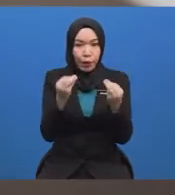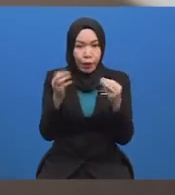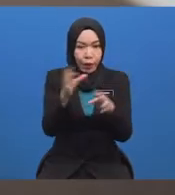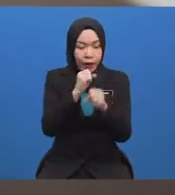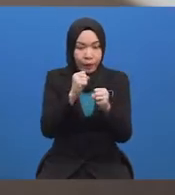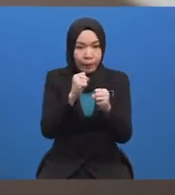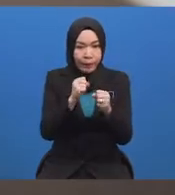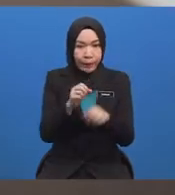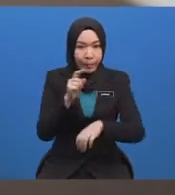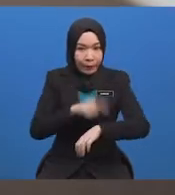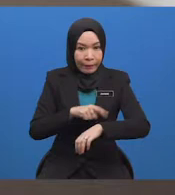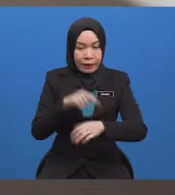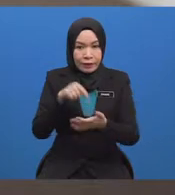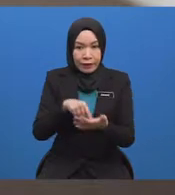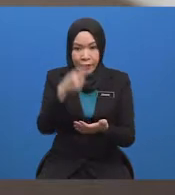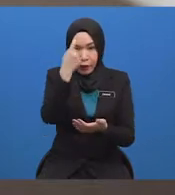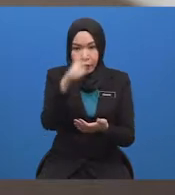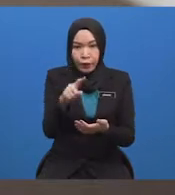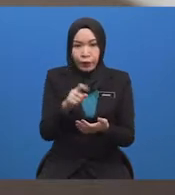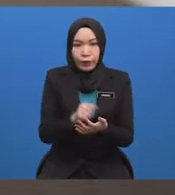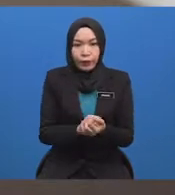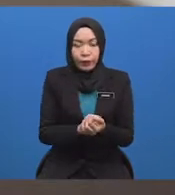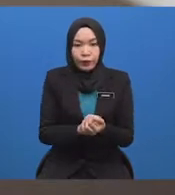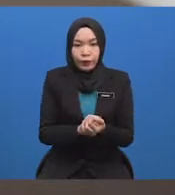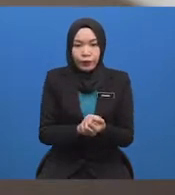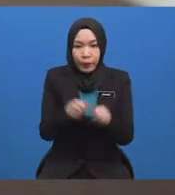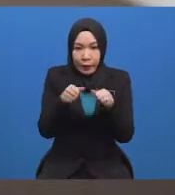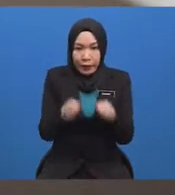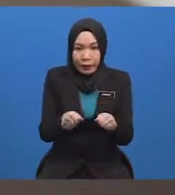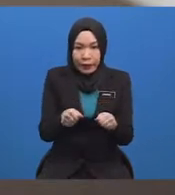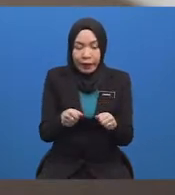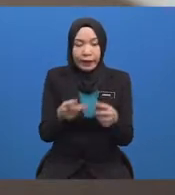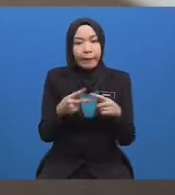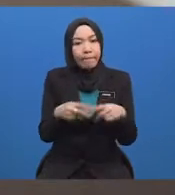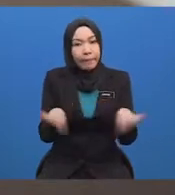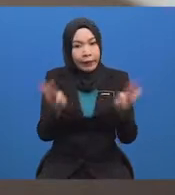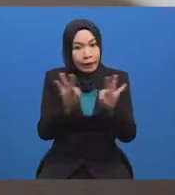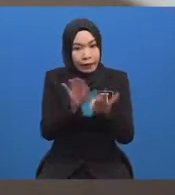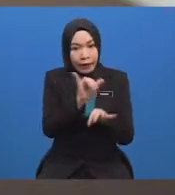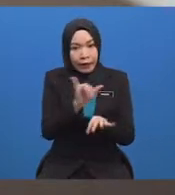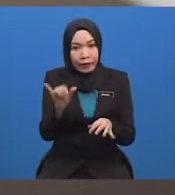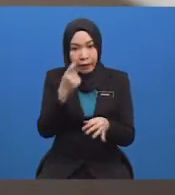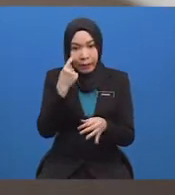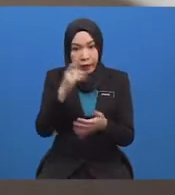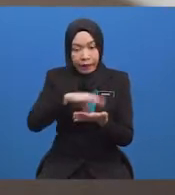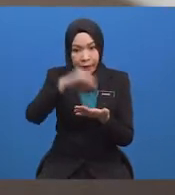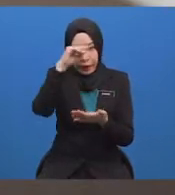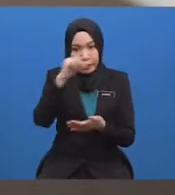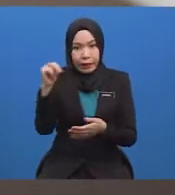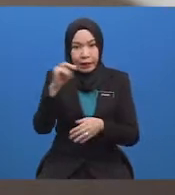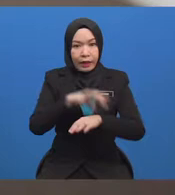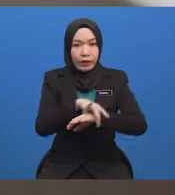kesempatan ini untuk menekankan betapa pentingnya matapelajaran geografi